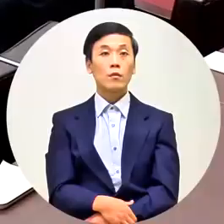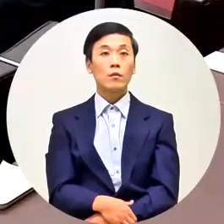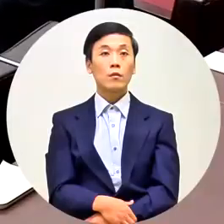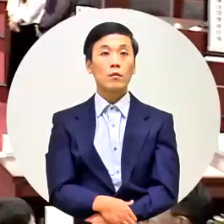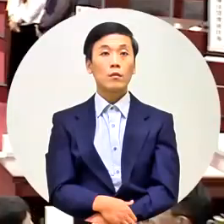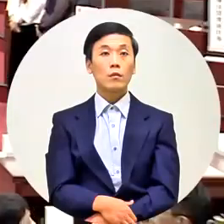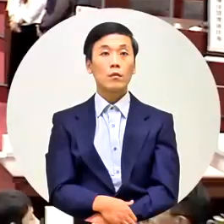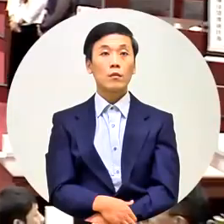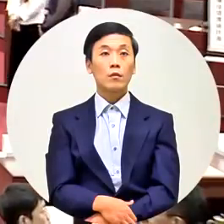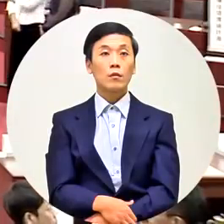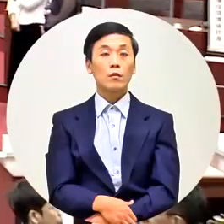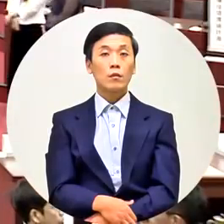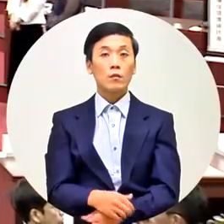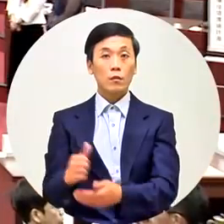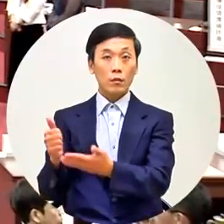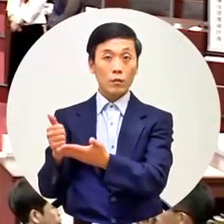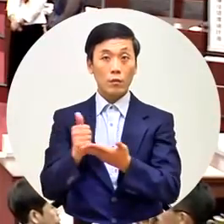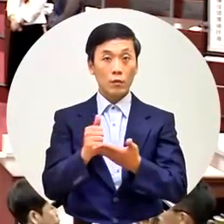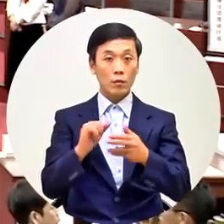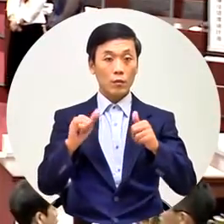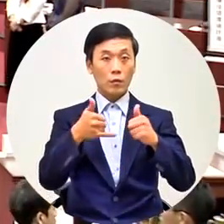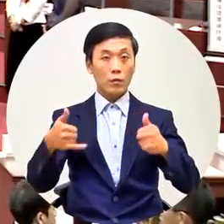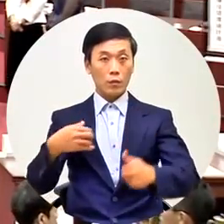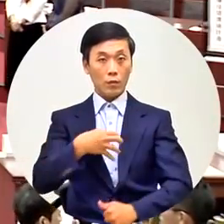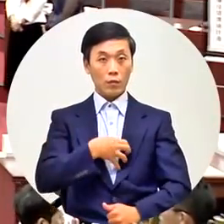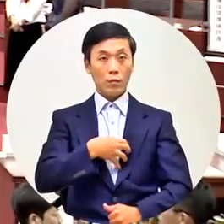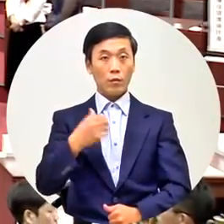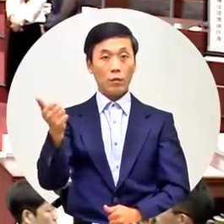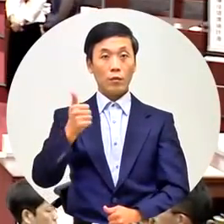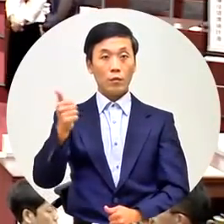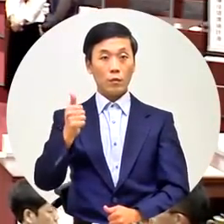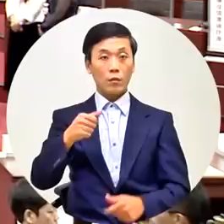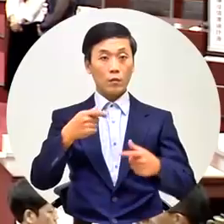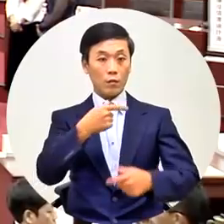请吴益正议员领取选票。